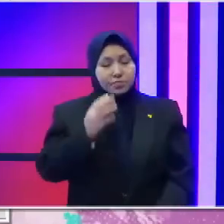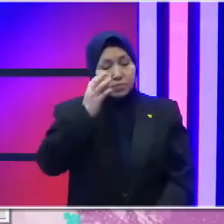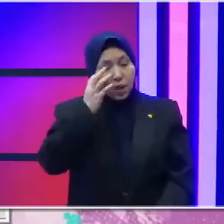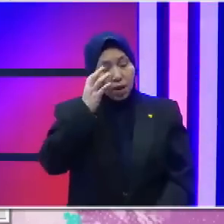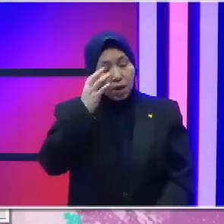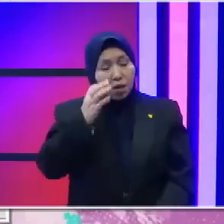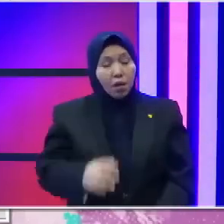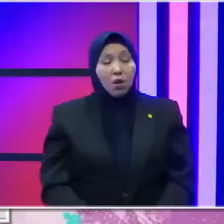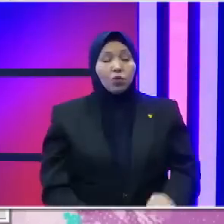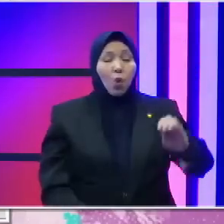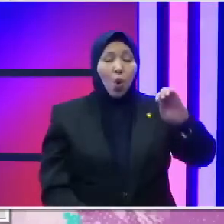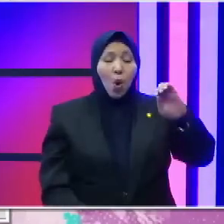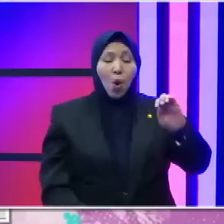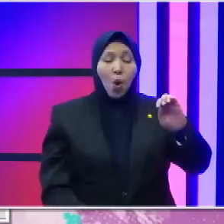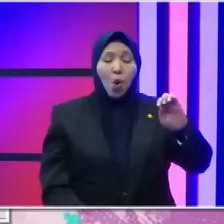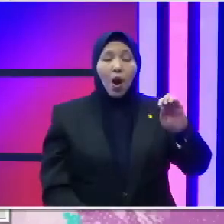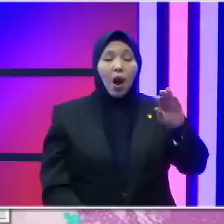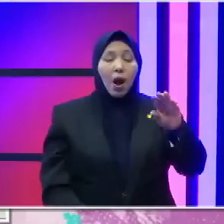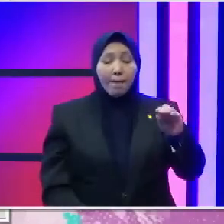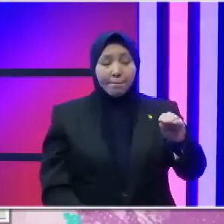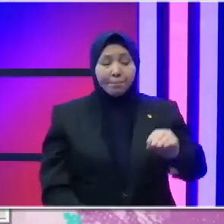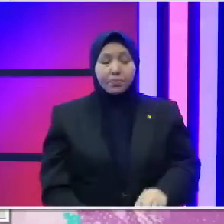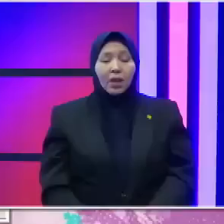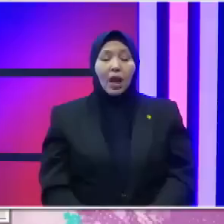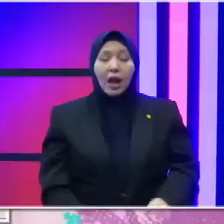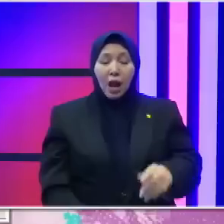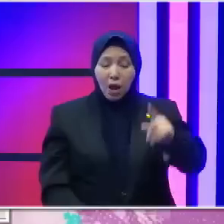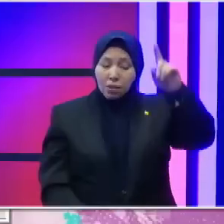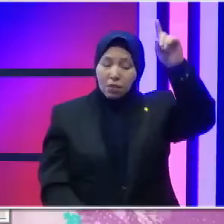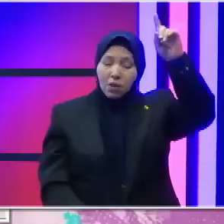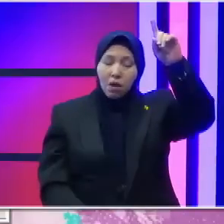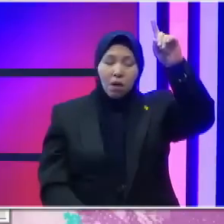Bismillahirrahmanirrahim. Taha, ma